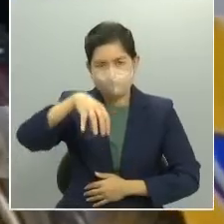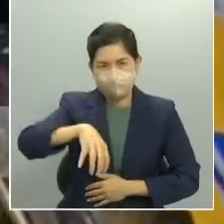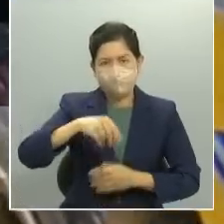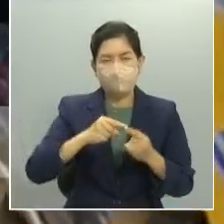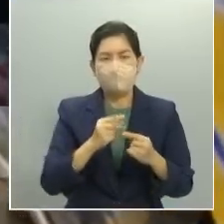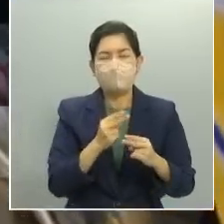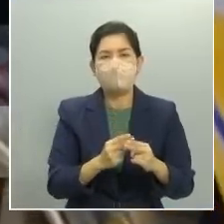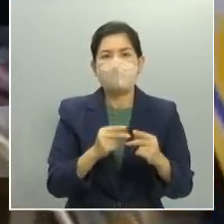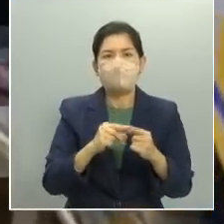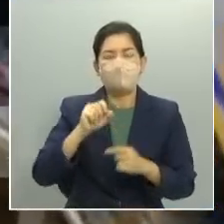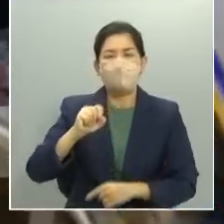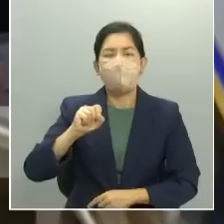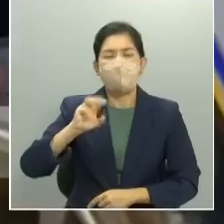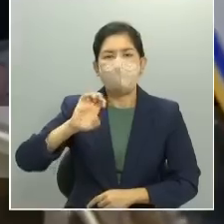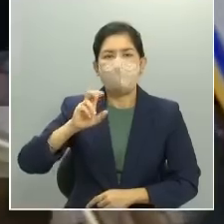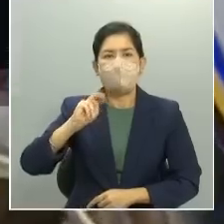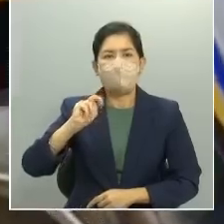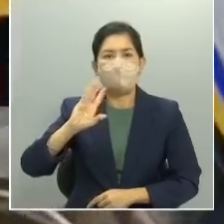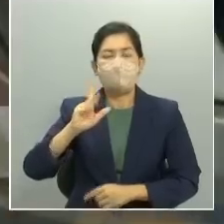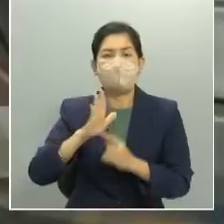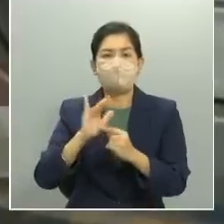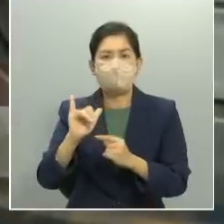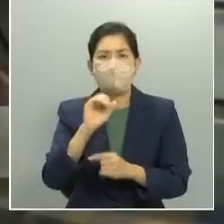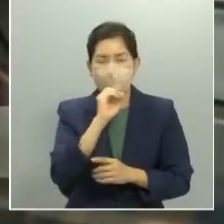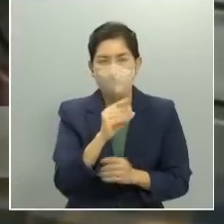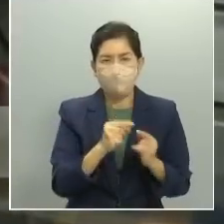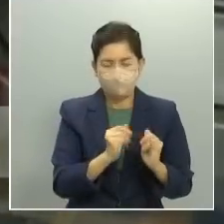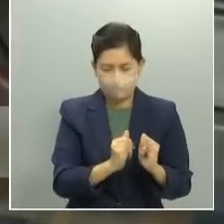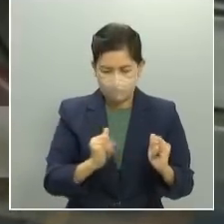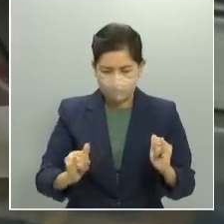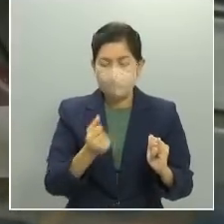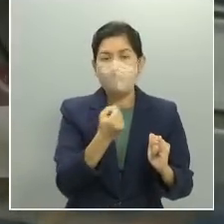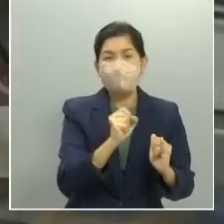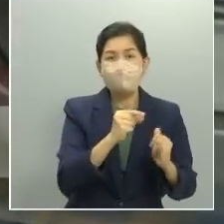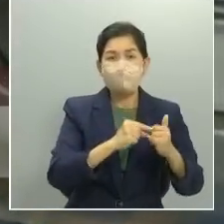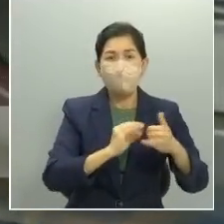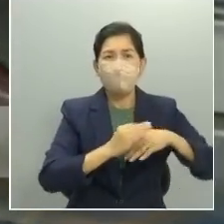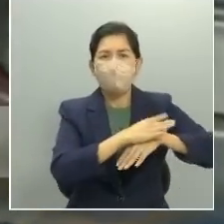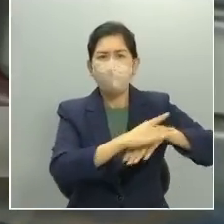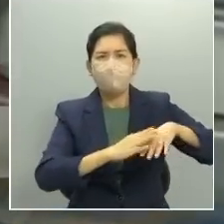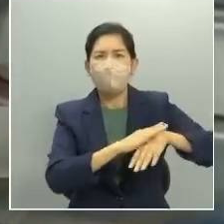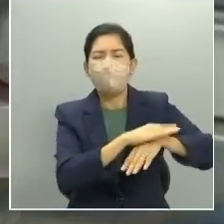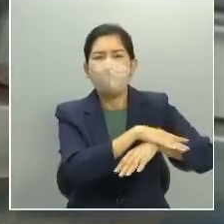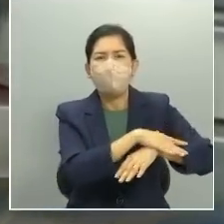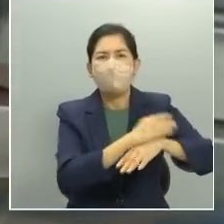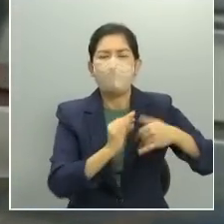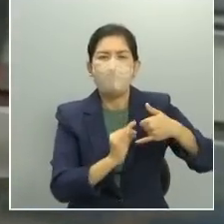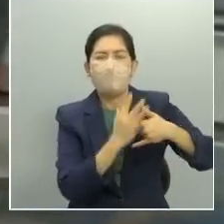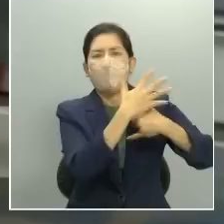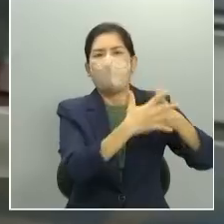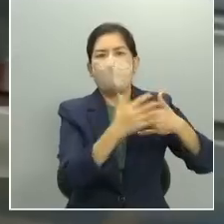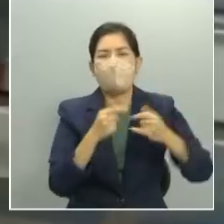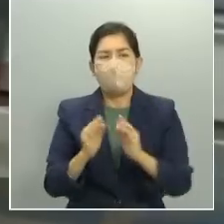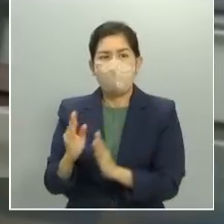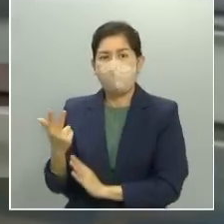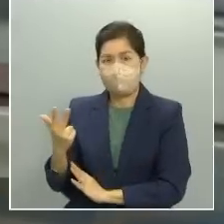ยเต่าสานี่บอก10รายถูกไฟไหม ้อีก3รายเสียชีวิตในห้องน้ำนะคะเพราะฉะนั้น3รายหลังเนี่ยสาเหตุน่